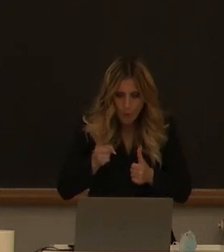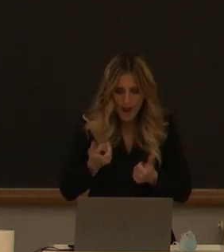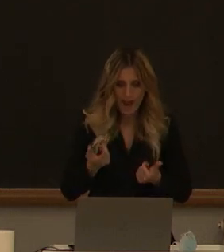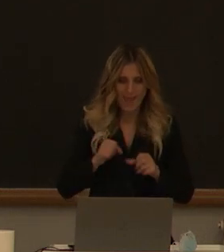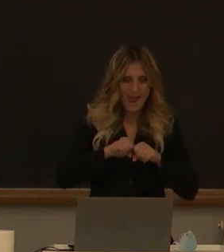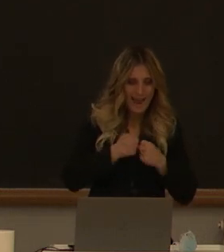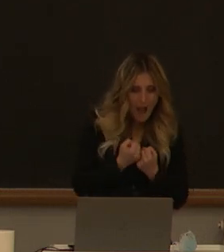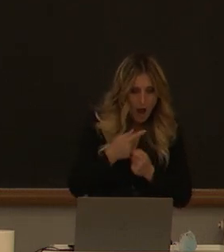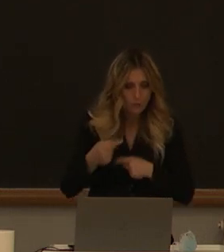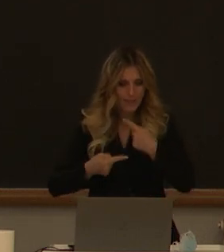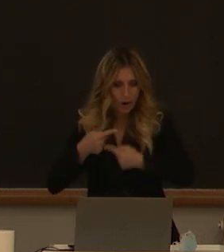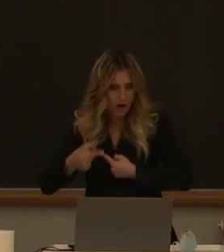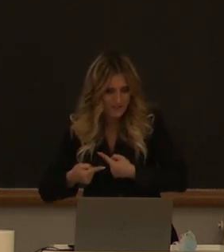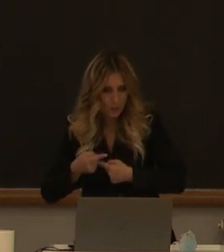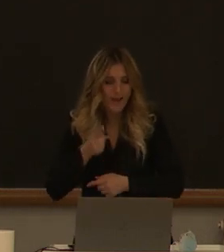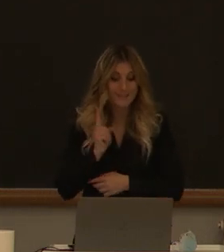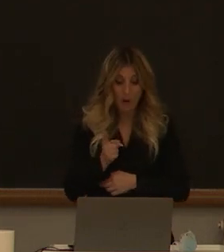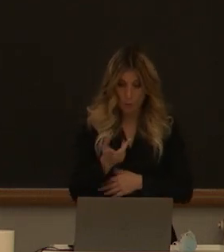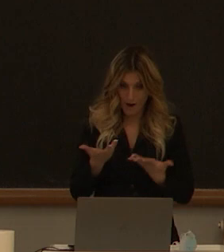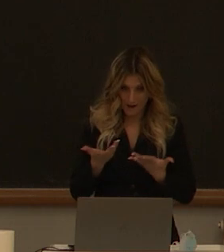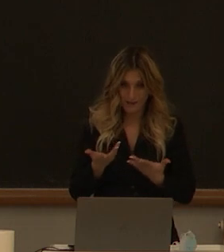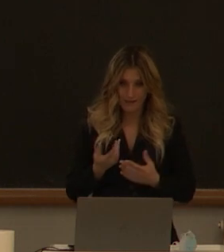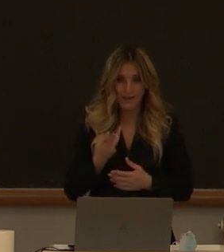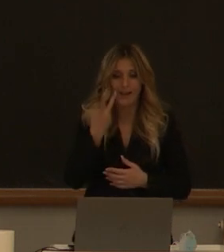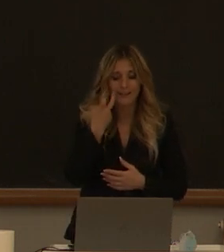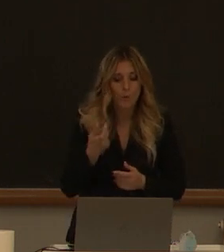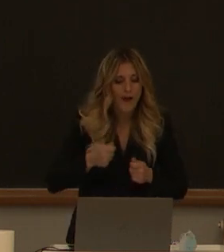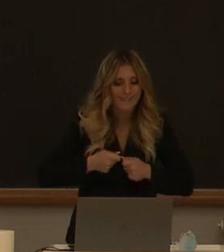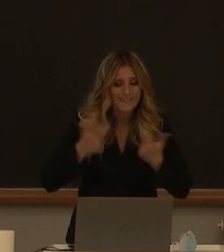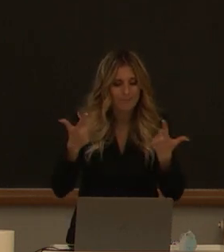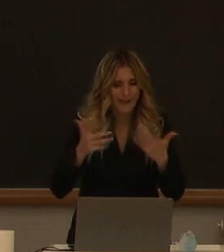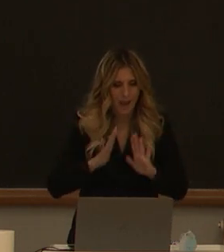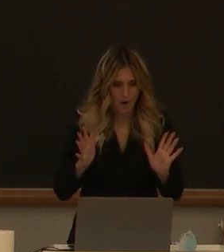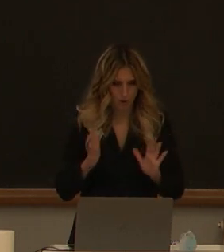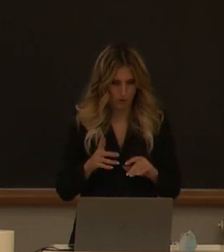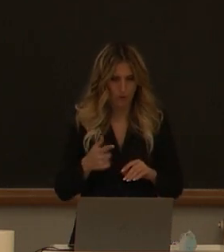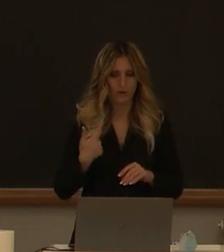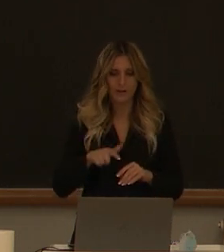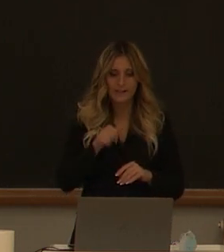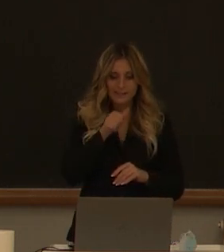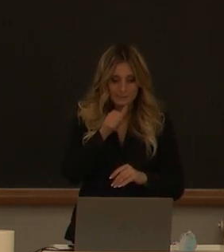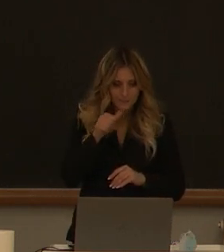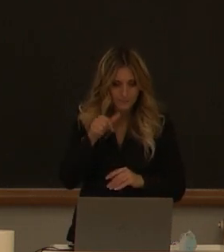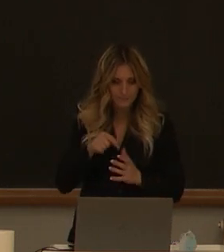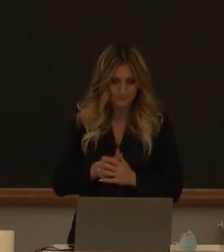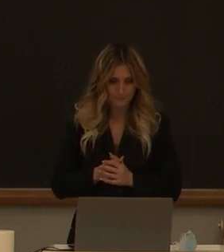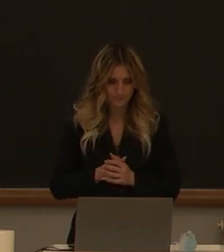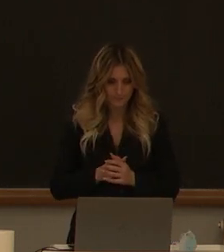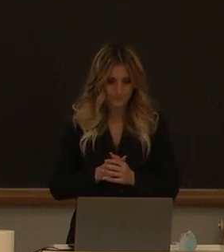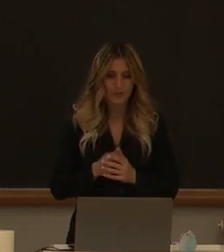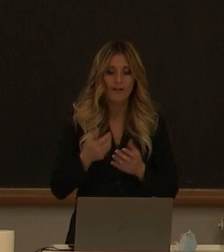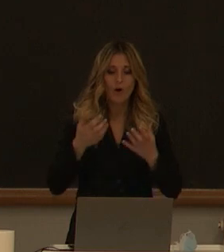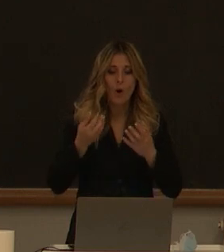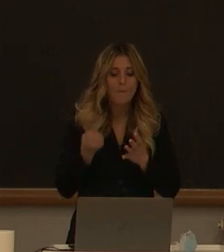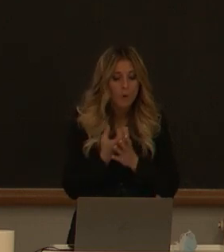effetti, problematiche maggiori per quanto riguarda lo spreco, e quindi la riduzione della variabilità di produzione